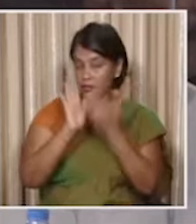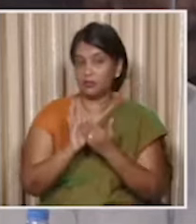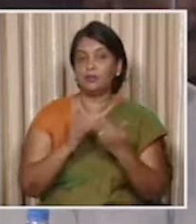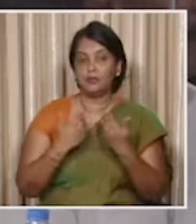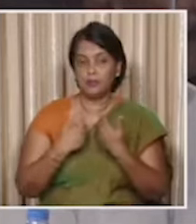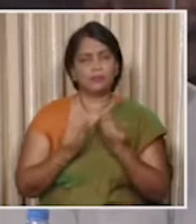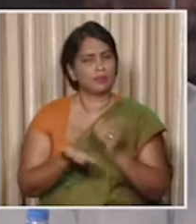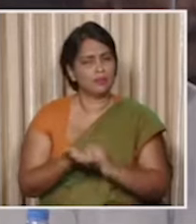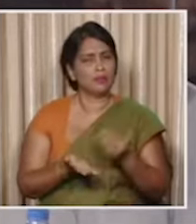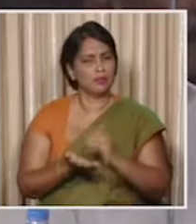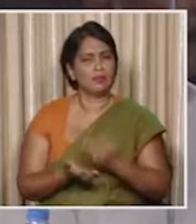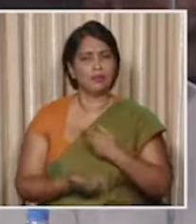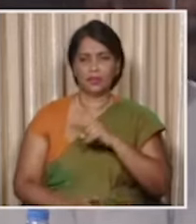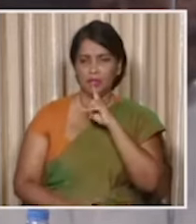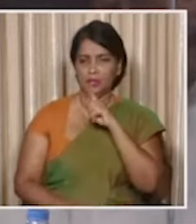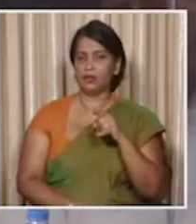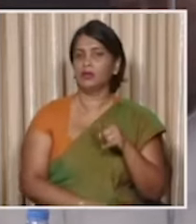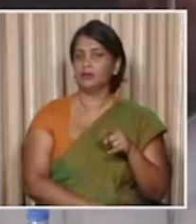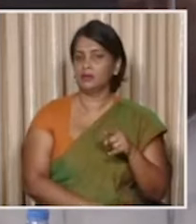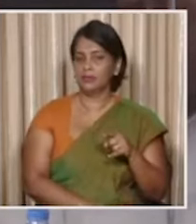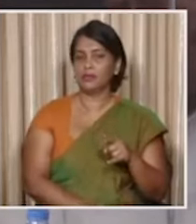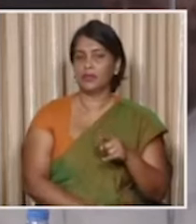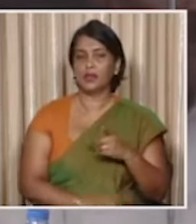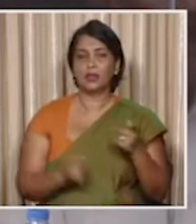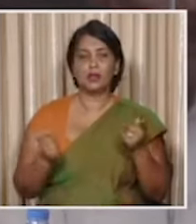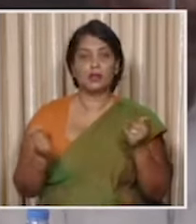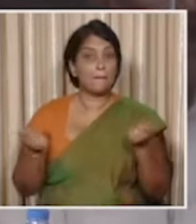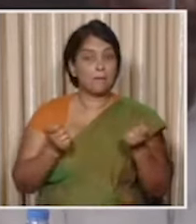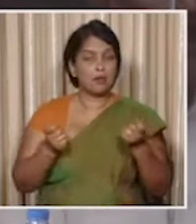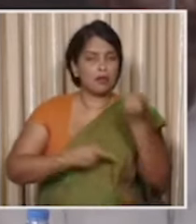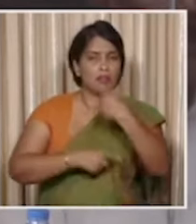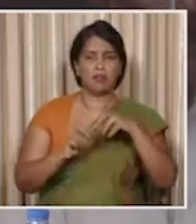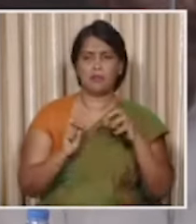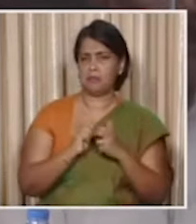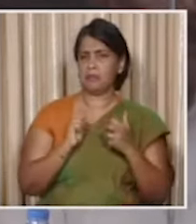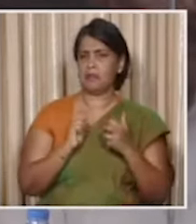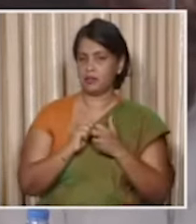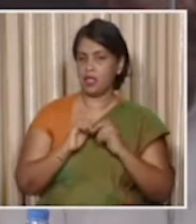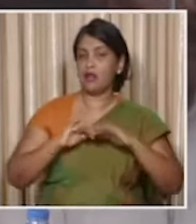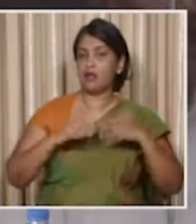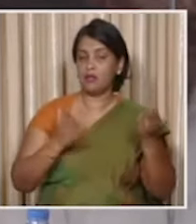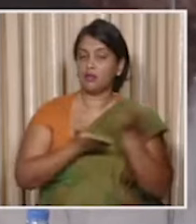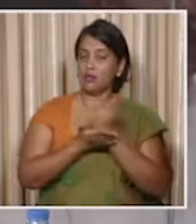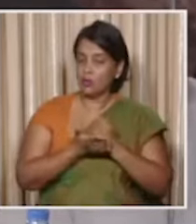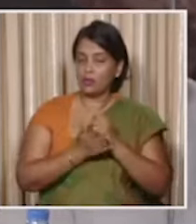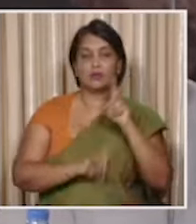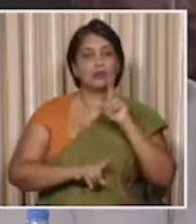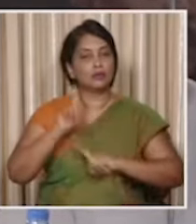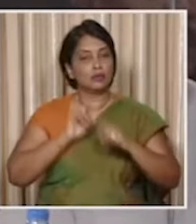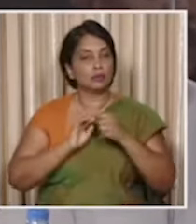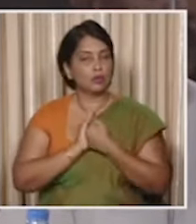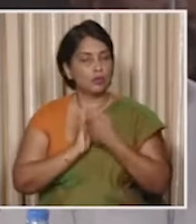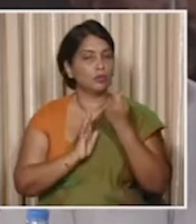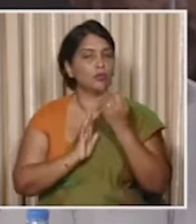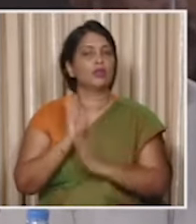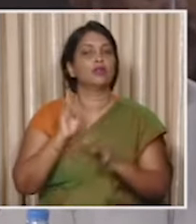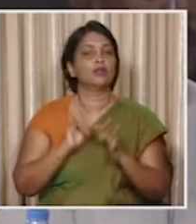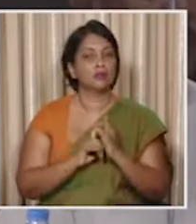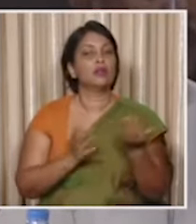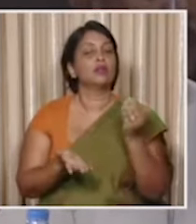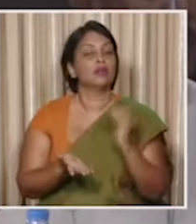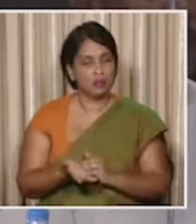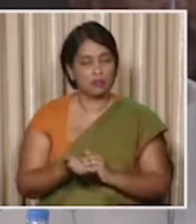අපි දිගින් දිගටම කියපු විදිහට මේකේ මාකට් ඩිස්ටෝෂන් එකක් වෙන්න ඉඩ තියන්න එපා කියලා. ඉතින් ඔය ඔක්කොම සාකච්ඡා කරලා ගරු මුදල් ඇමතුමා